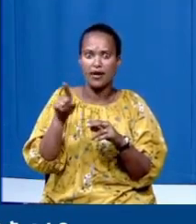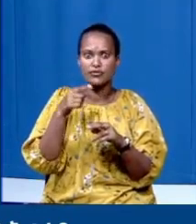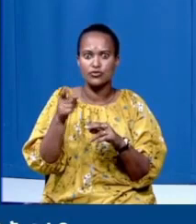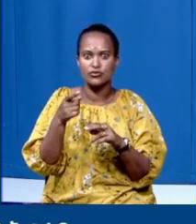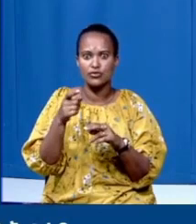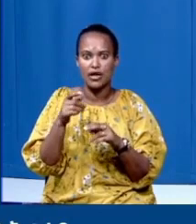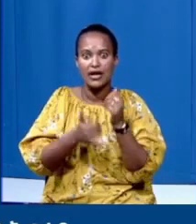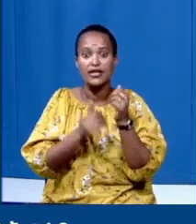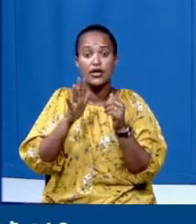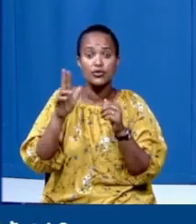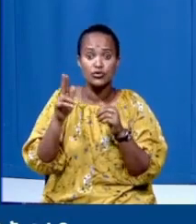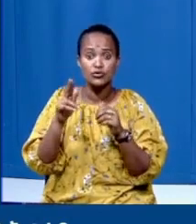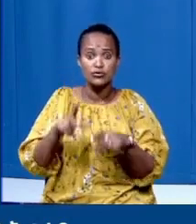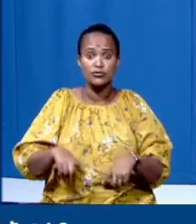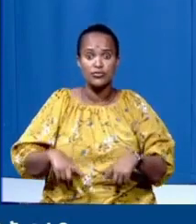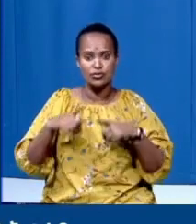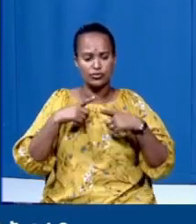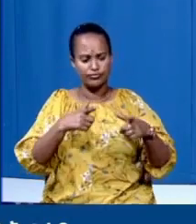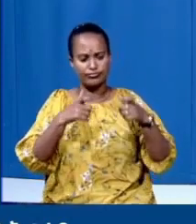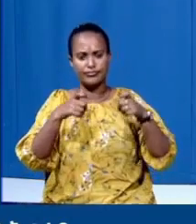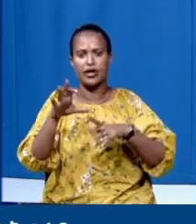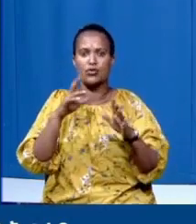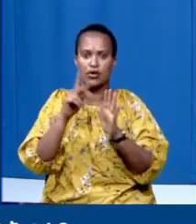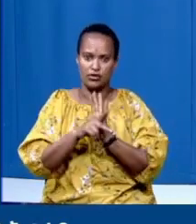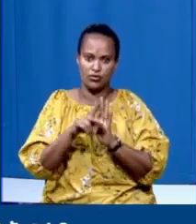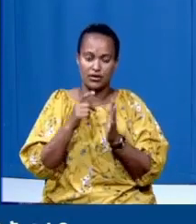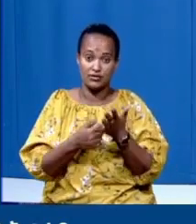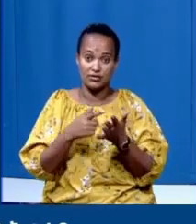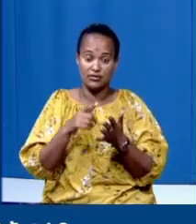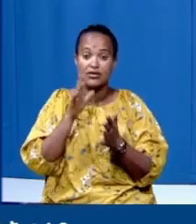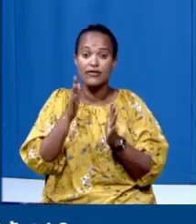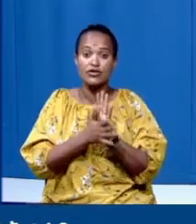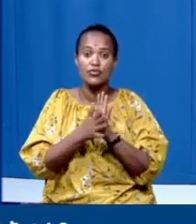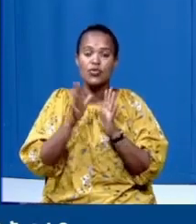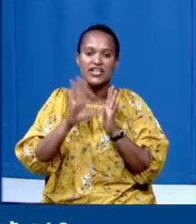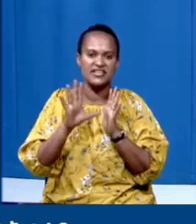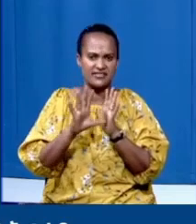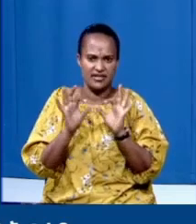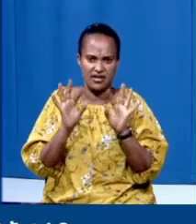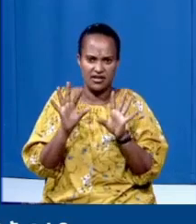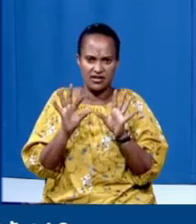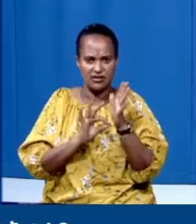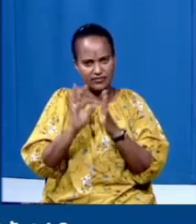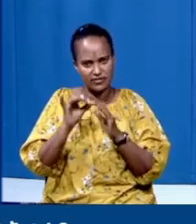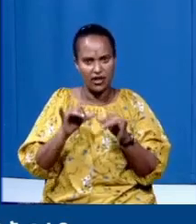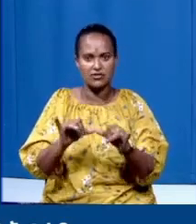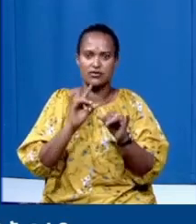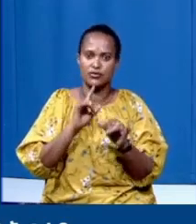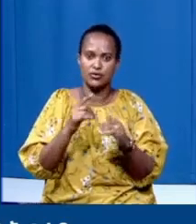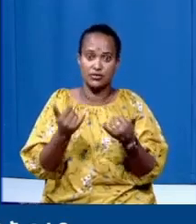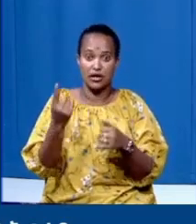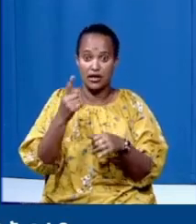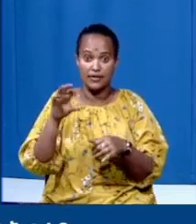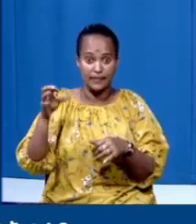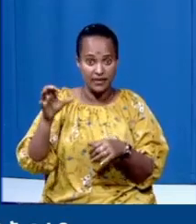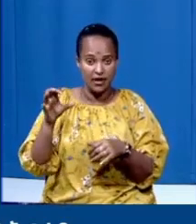ዓዲ ገብሪ ኣብ ማእኸል ከተማ ህወታ ብጥይት ሕሊፉዋ እዩ ለዚ እዞም ወረድቲ እዚኣቶም ዘይፈፀሙ ወግፊ የለን ግን ሕዚ እውን እናፈፀሙ ዘለዎ ማለት እዩ እዚ ሓደሓደ